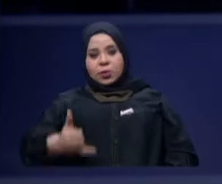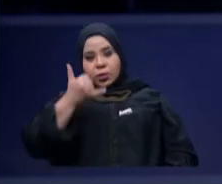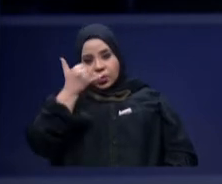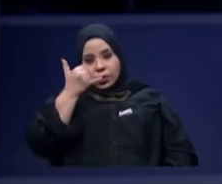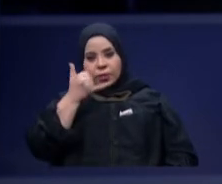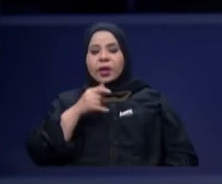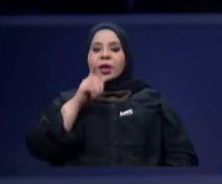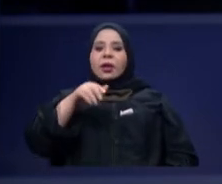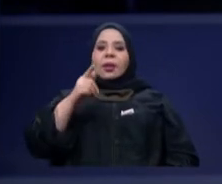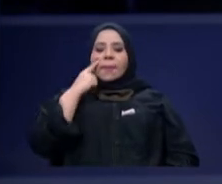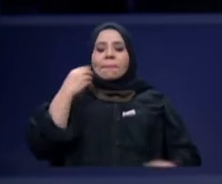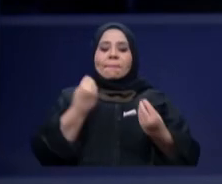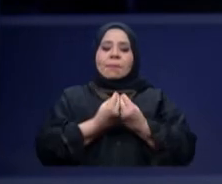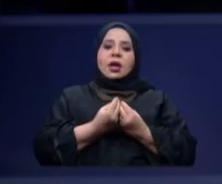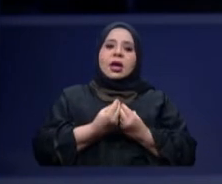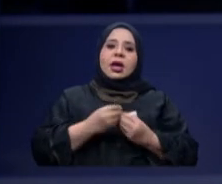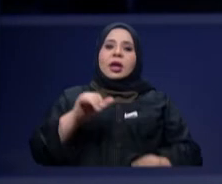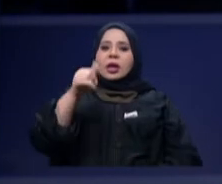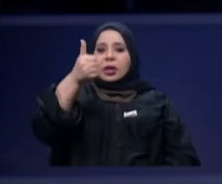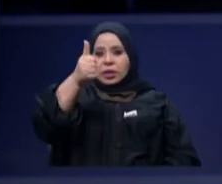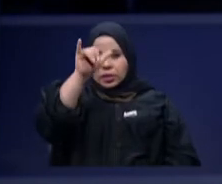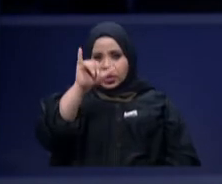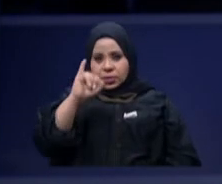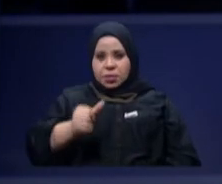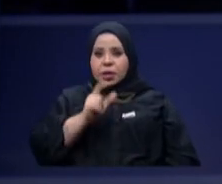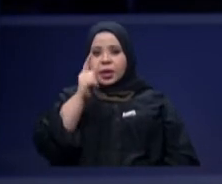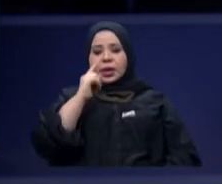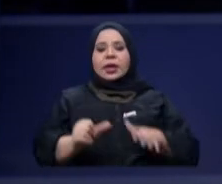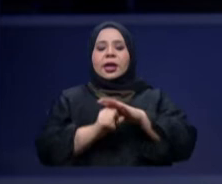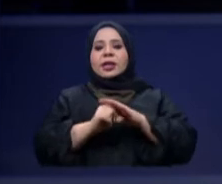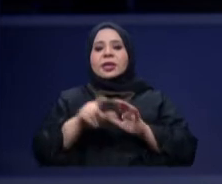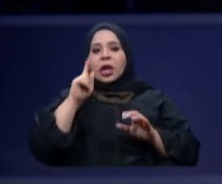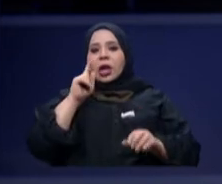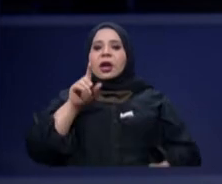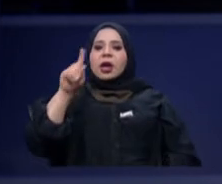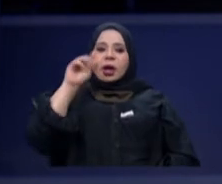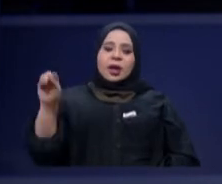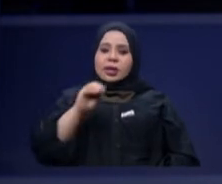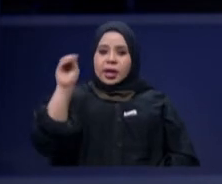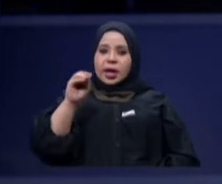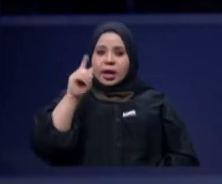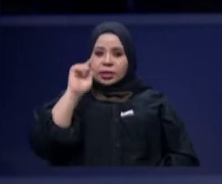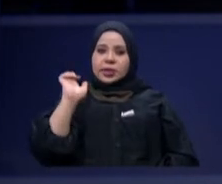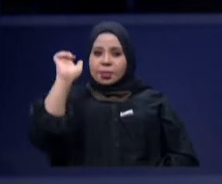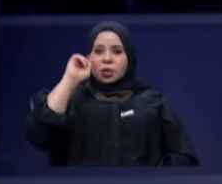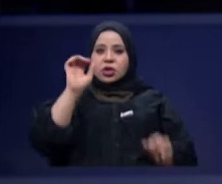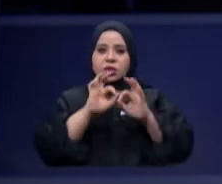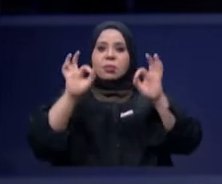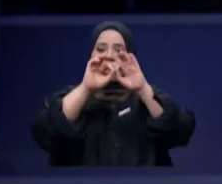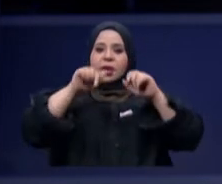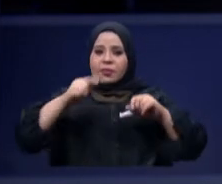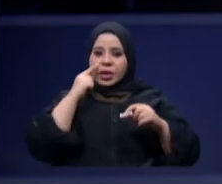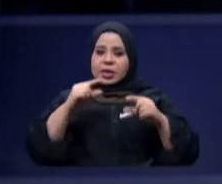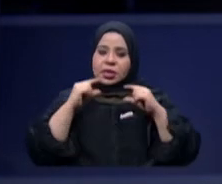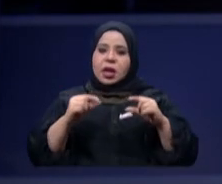وخلال اتصال هاتفي قالت السيدة إيمان المرباطي الرئيس التنفيذي لهيئة التأمينات الاجتماعية إن الهيئة وضعت دليلا